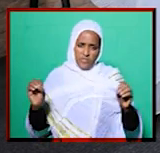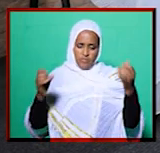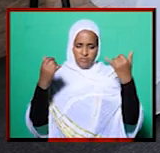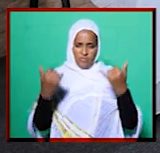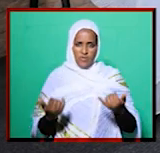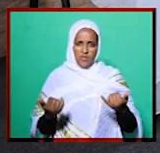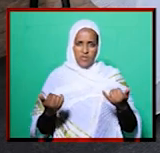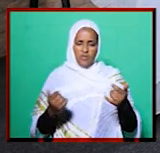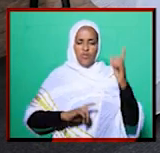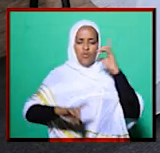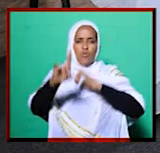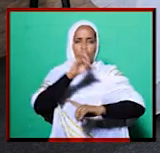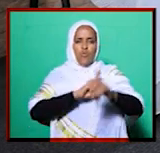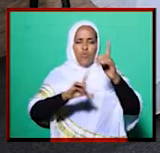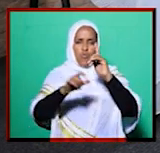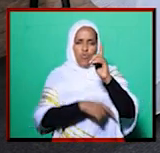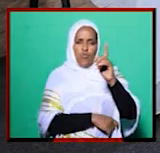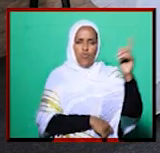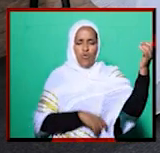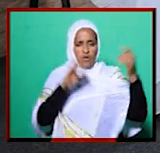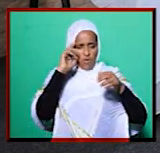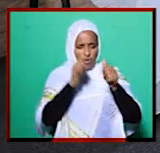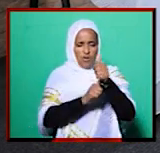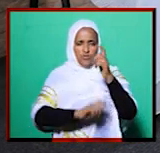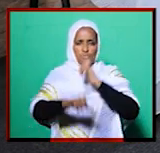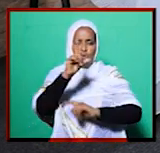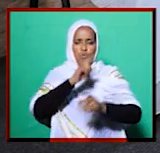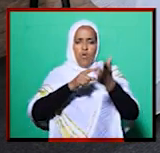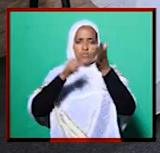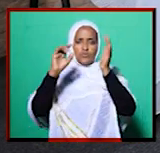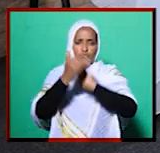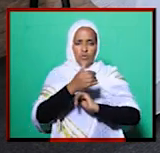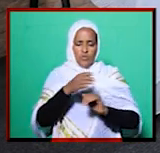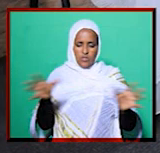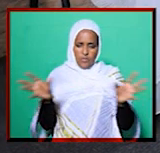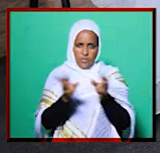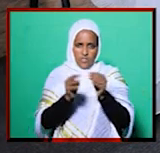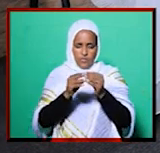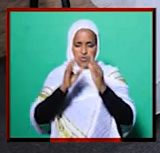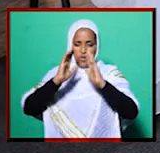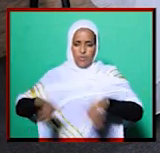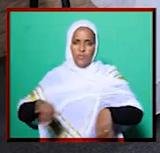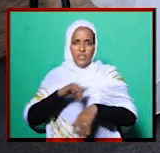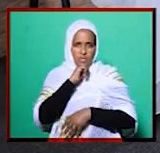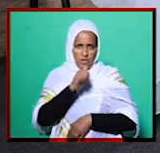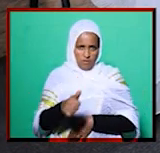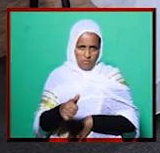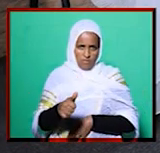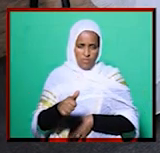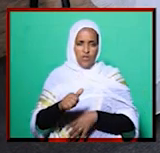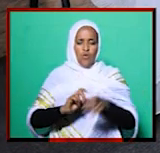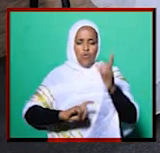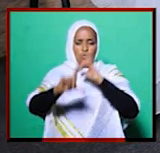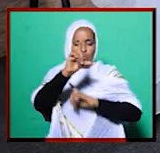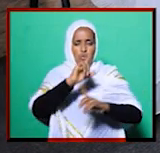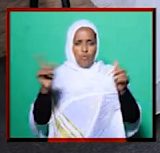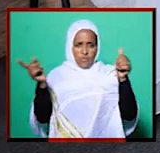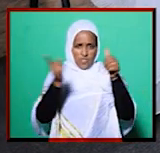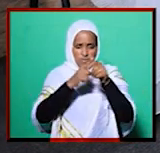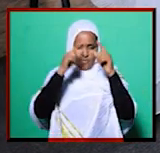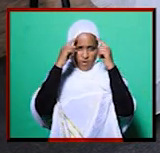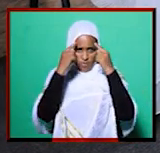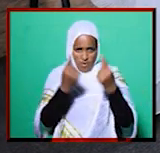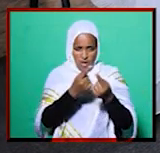ምንም አይነት እኮ አሁን የቋንቋ እኮ ለሐዋርያት እኮ ቋንቋ የተገለጸላቸው ለመሰብሰብ ነው ለመበተን አይደለም ቋንቋ